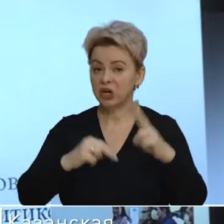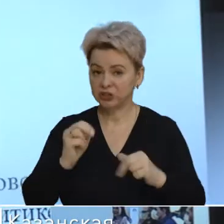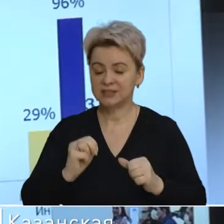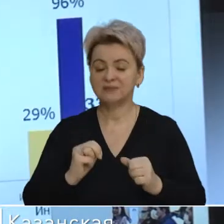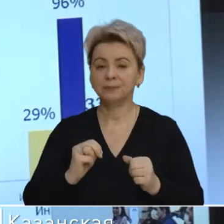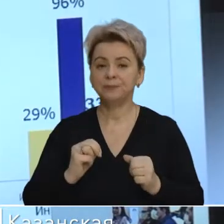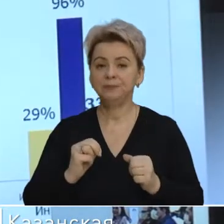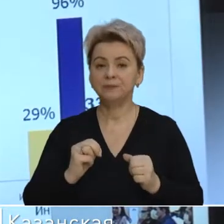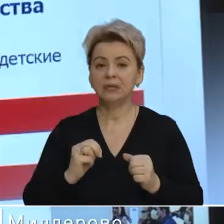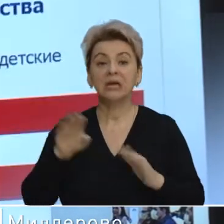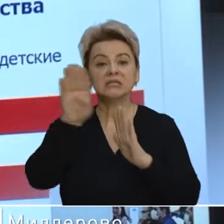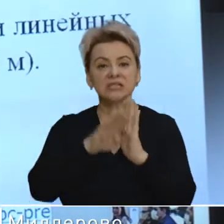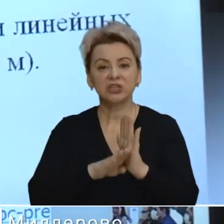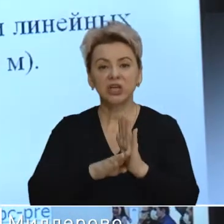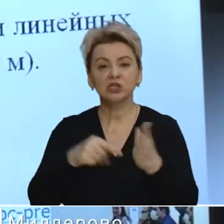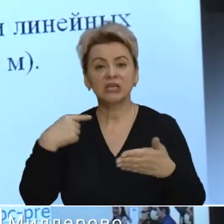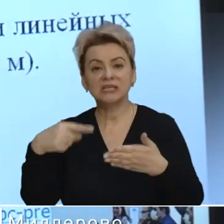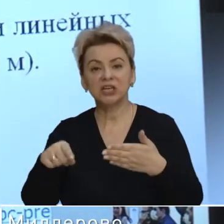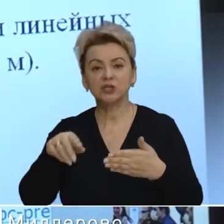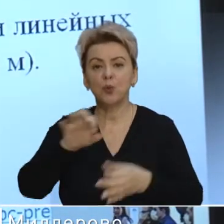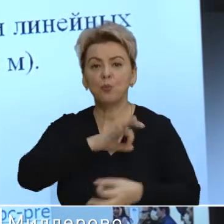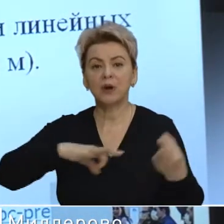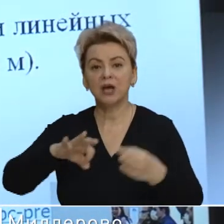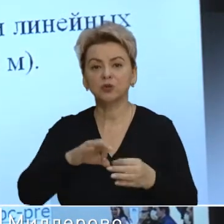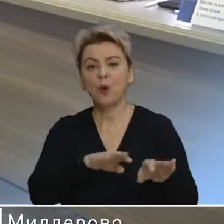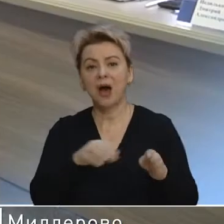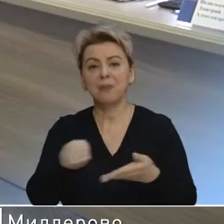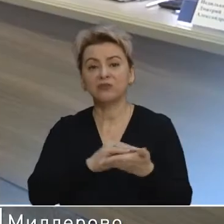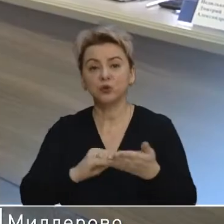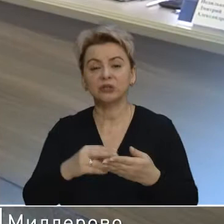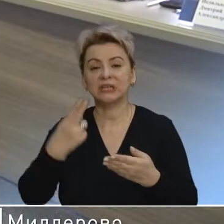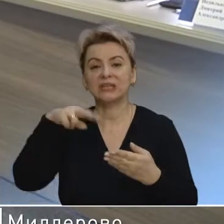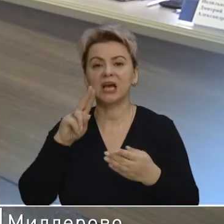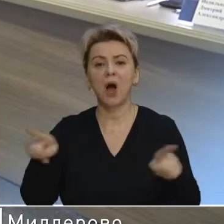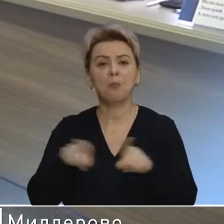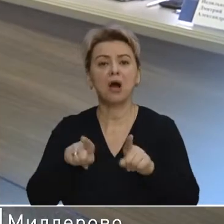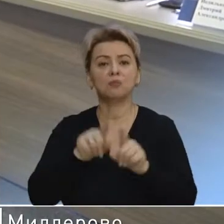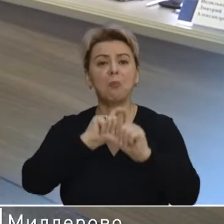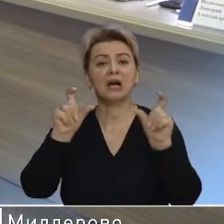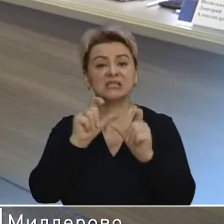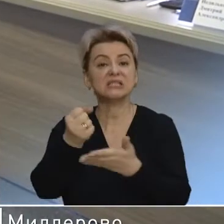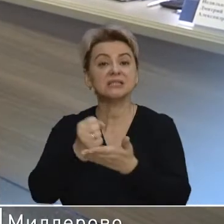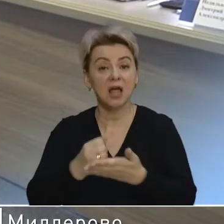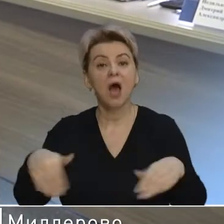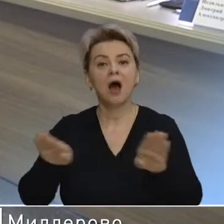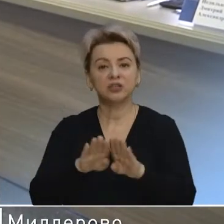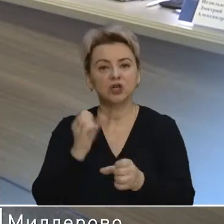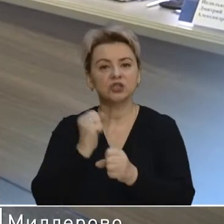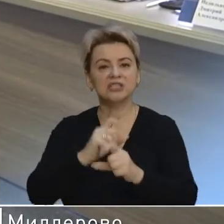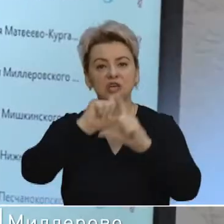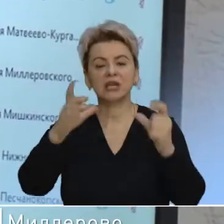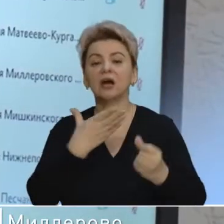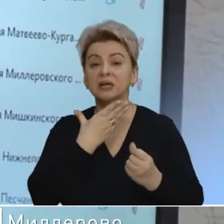строительстве. Задача – исключить проектировку однотипных ДК, похожих на магазин или склад, а также сделать